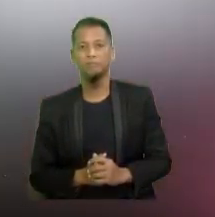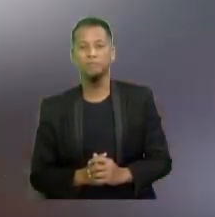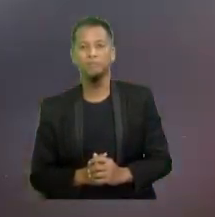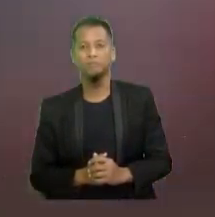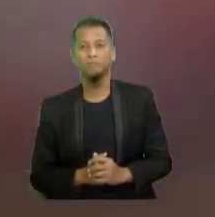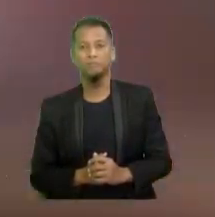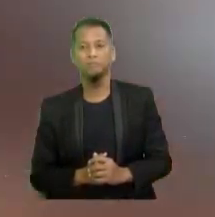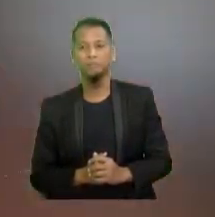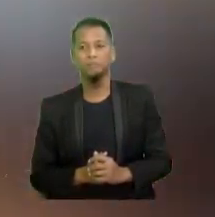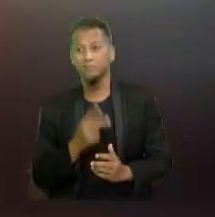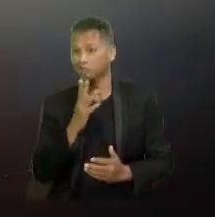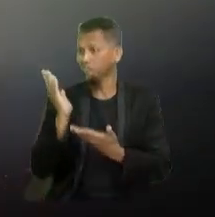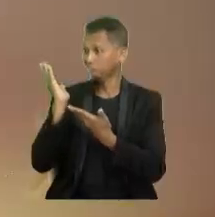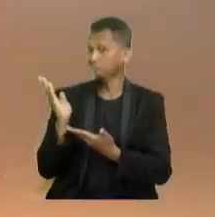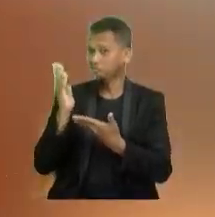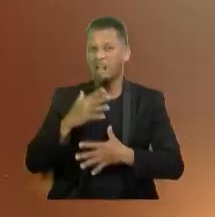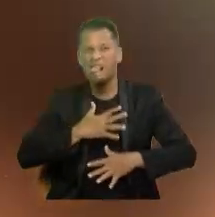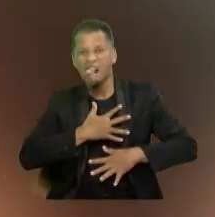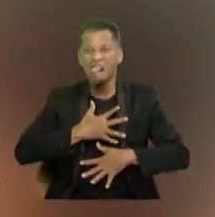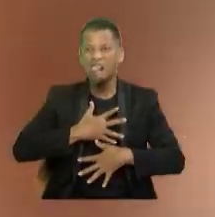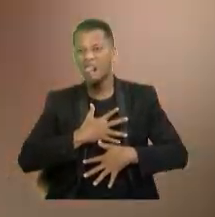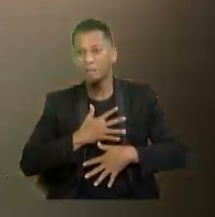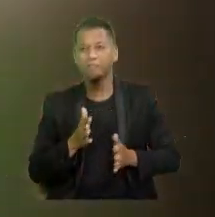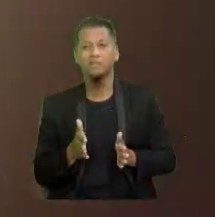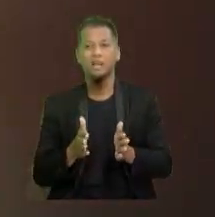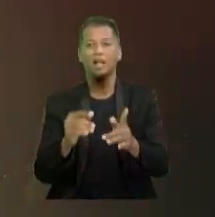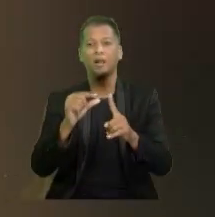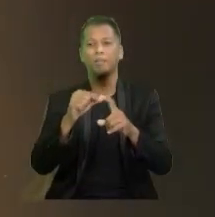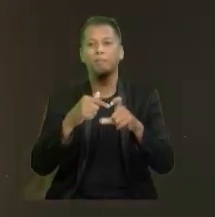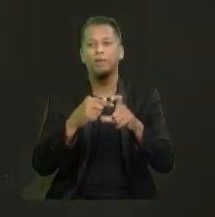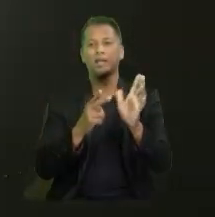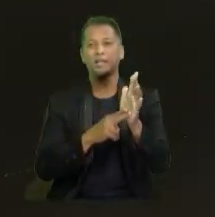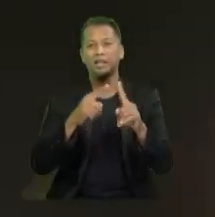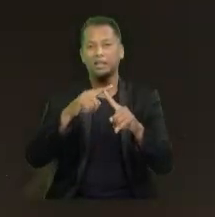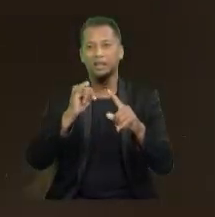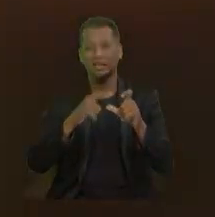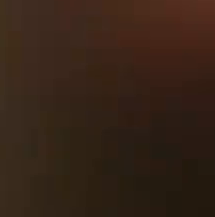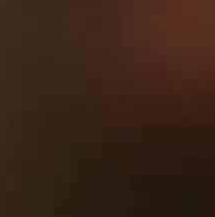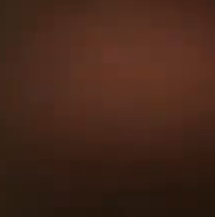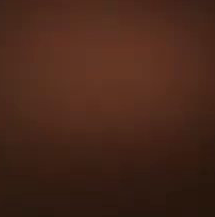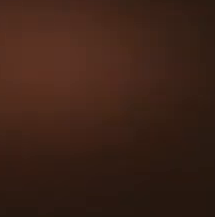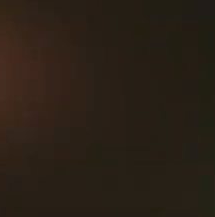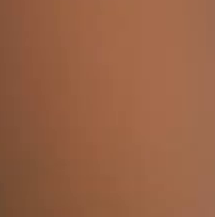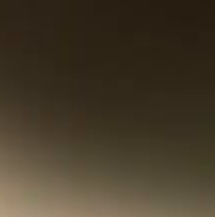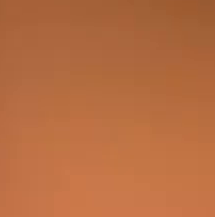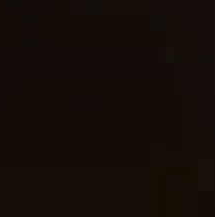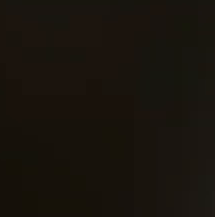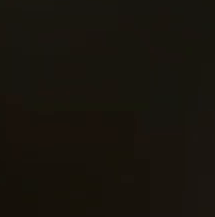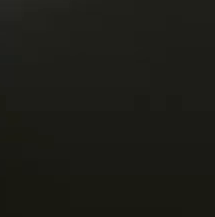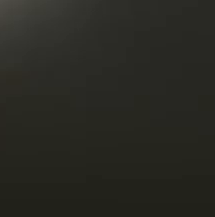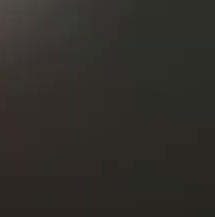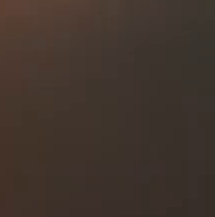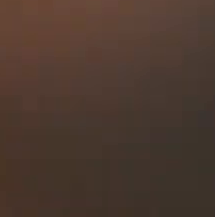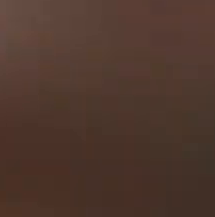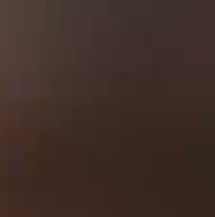Kepanikan ini terjadi di halaman SPBU Jalan Perintis Kemerdekaan Biringkanaya, Kota Makassar, Sulawesi Selatan saat api dengan cepat membakar mobil yang baru selesai